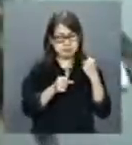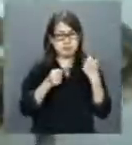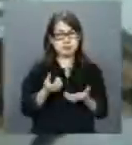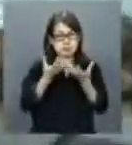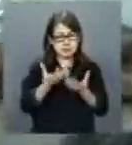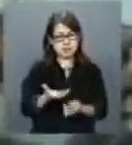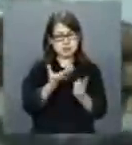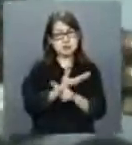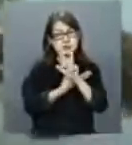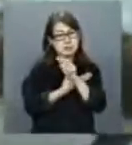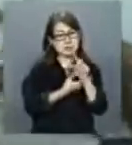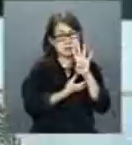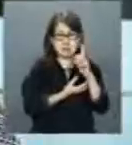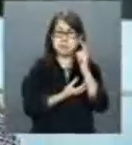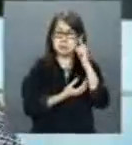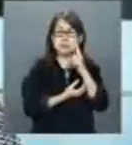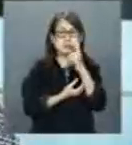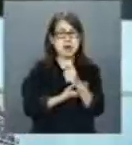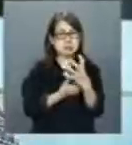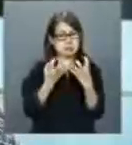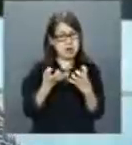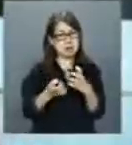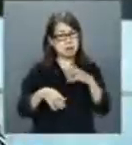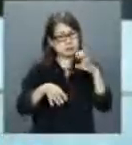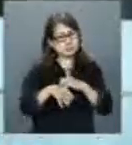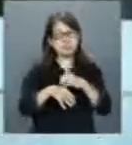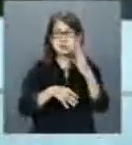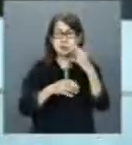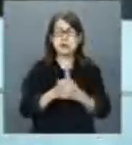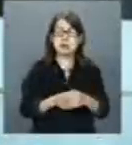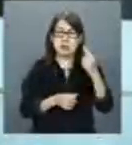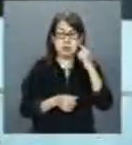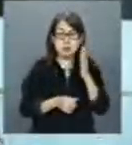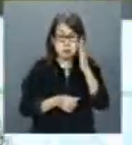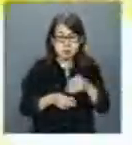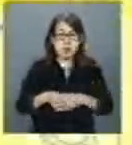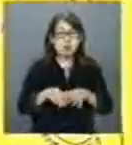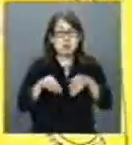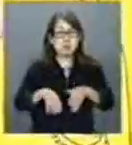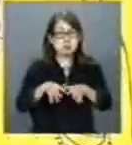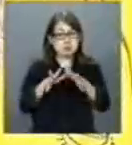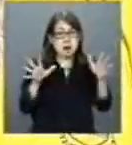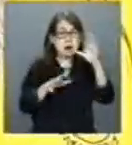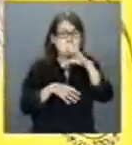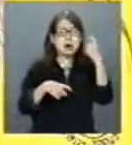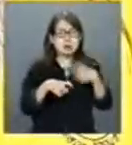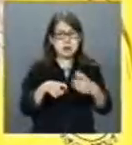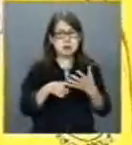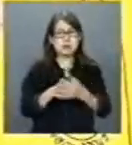รอดและอะไรๆก็ทำอะไรก็ไม่ได้เนี่ยก็ถือว่าเป็นการเพิ่มทรัพยากรสัตว์ทะเลหายาก ก่อนที่จะมาถึง